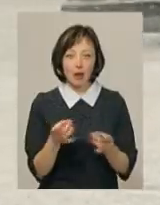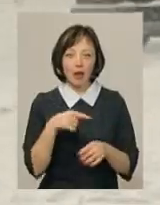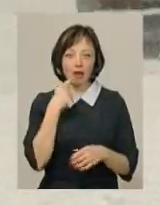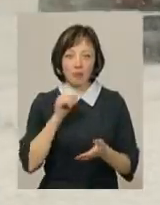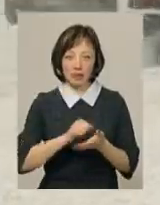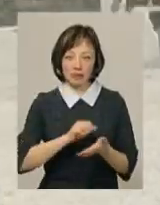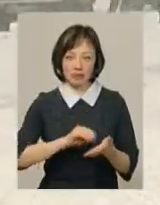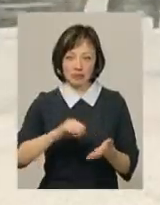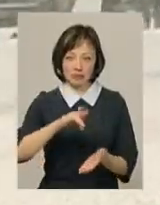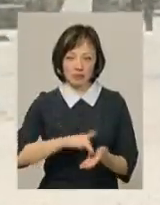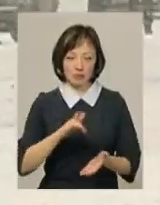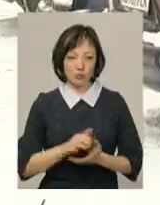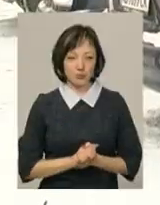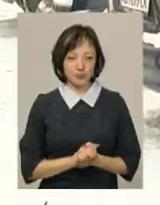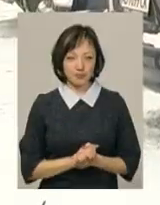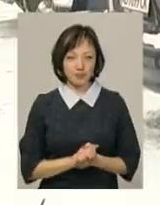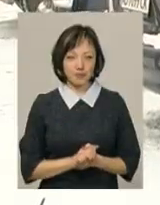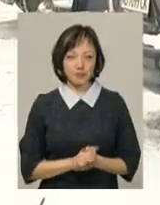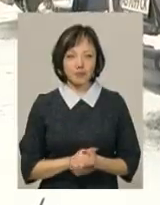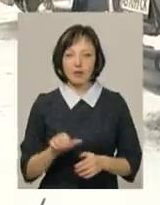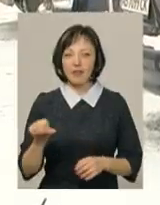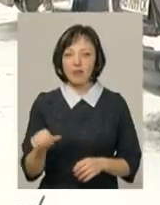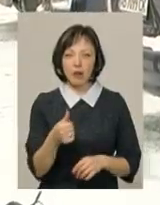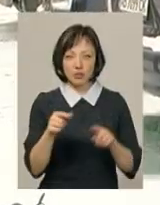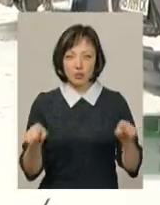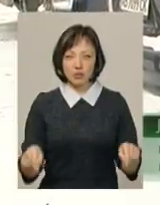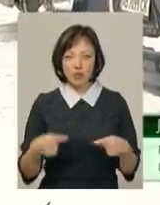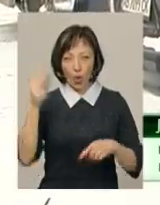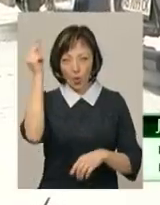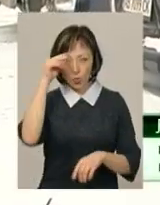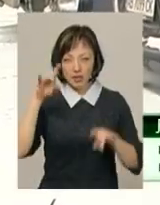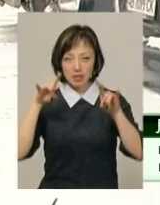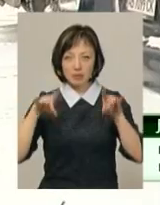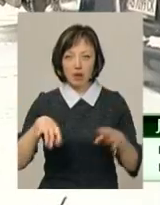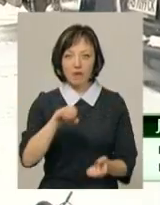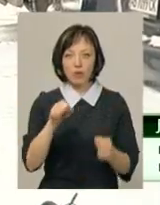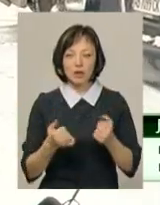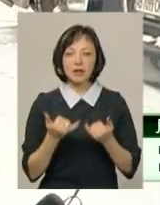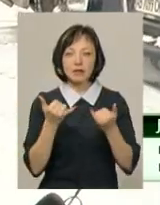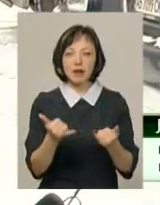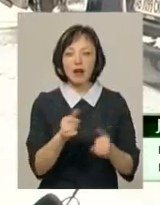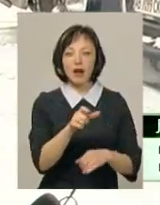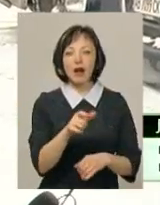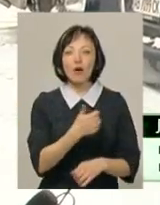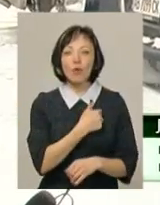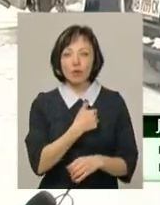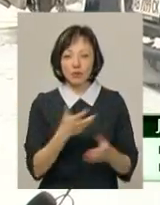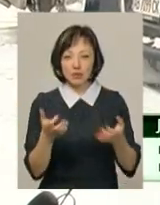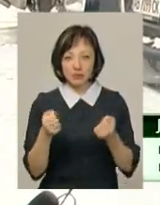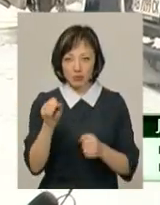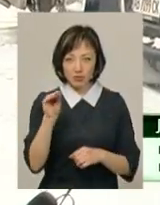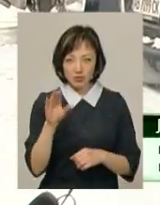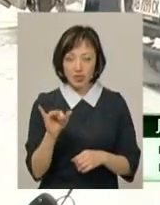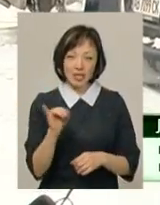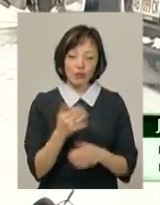прес-секретар центру Людмила Лужняк. Вперше організували курс екстремального водіння для кандидатів у водії та осіб,